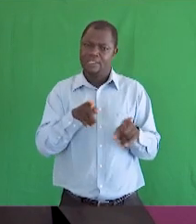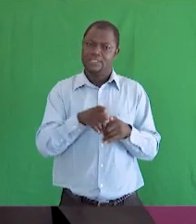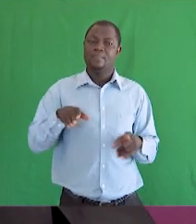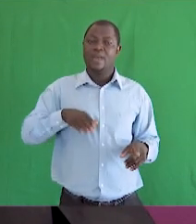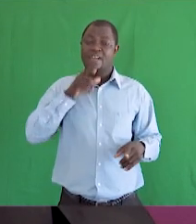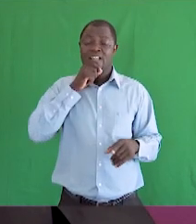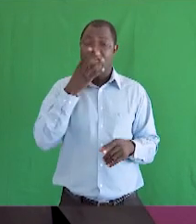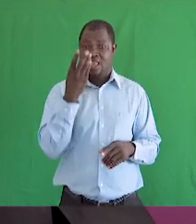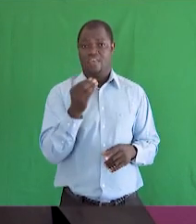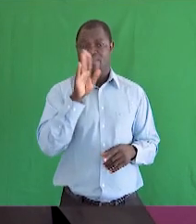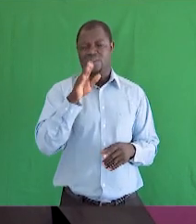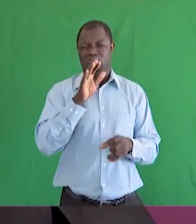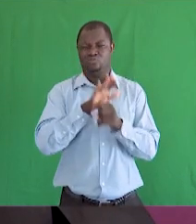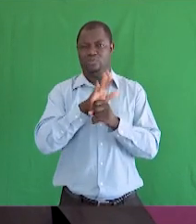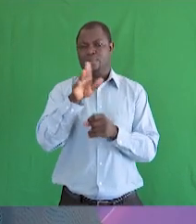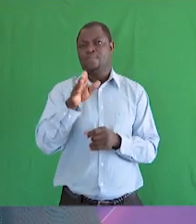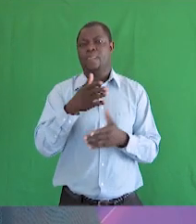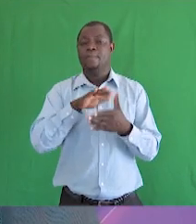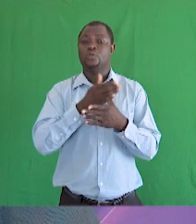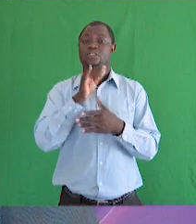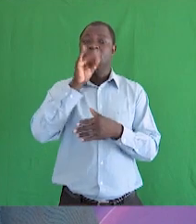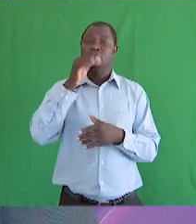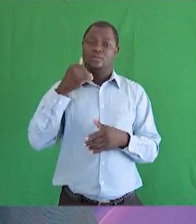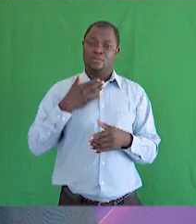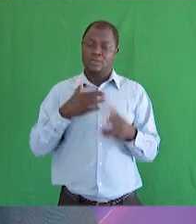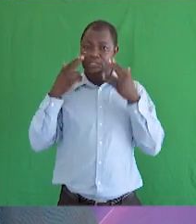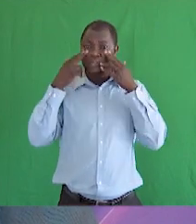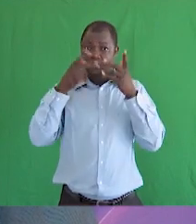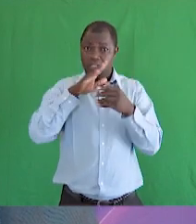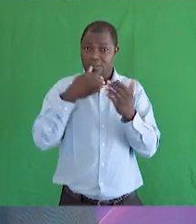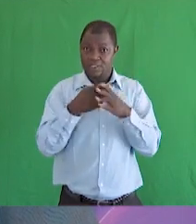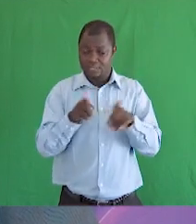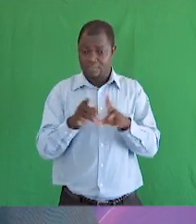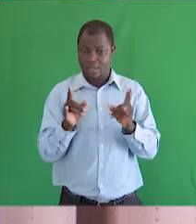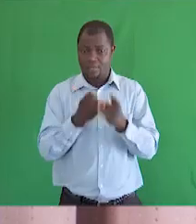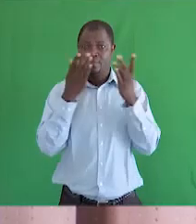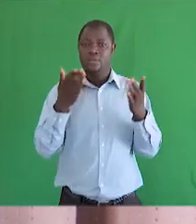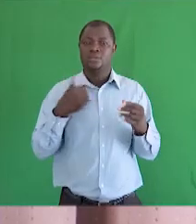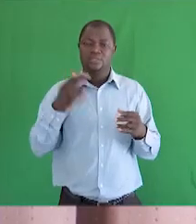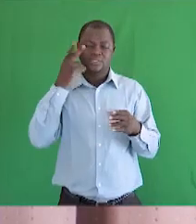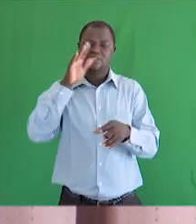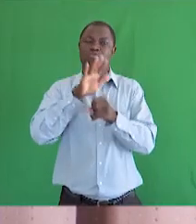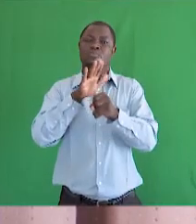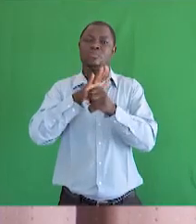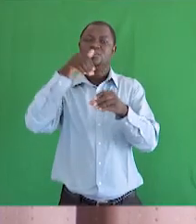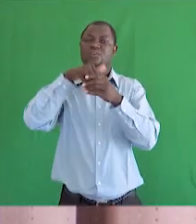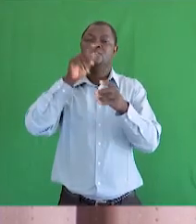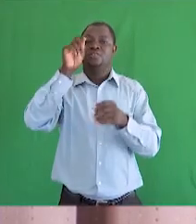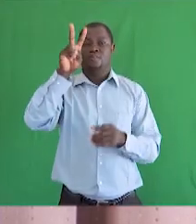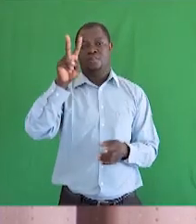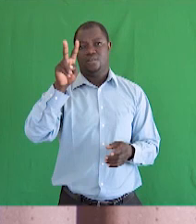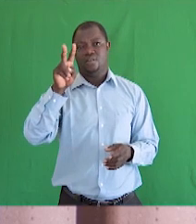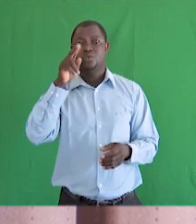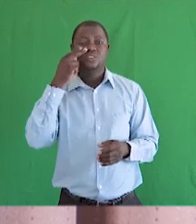zvakanyanya nokuti tikada kutarisa kuti isu mararamira taakuita sekutaura kwataita kuti tiri kuwana zvizhinji muzvivhitivhiti unozoona zvakare